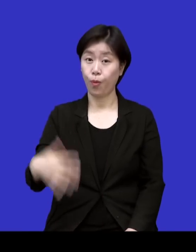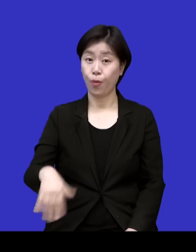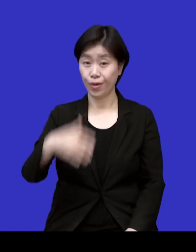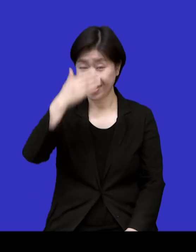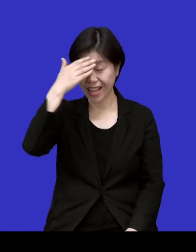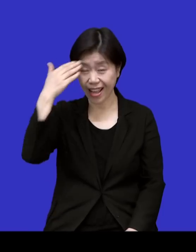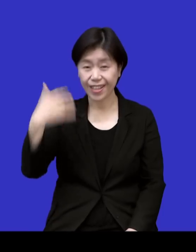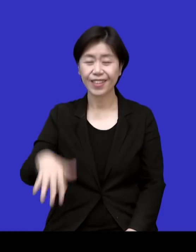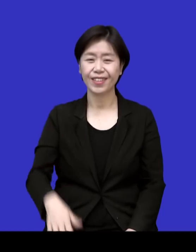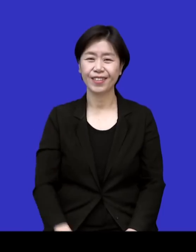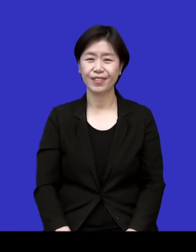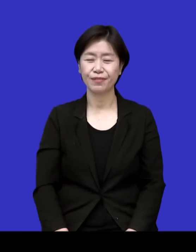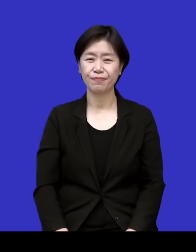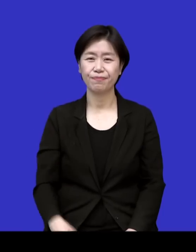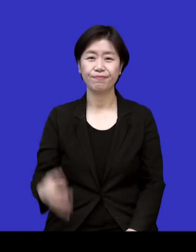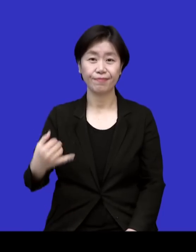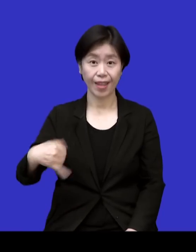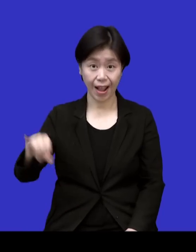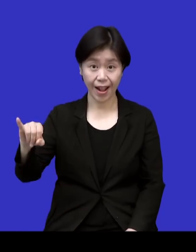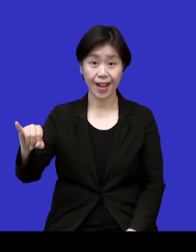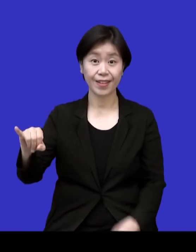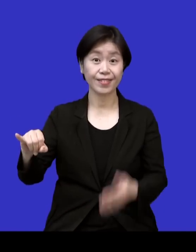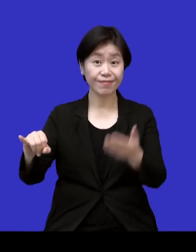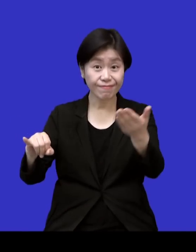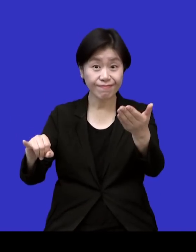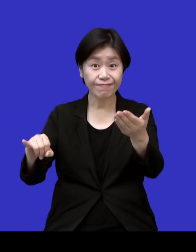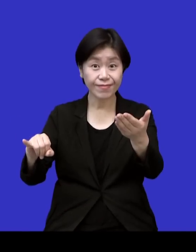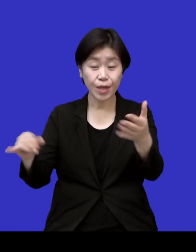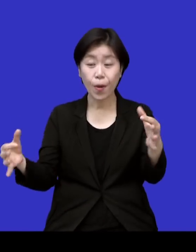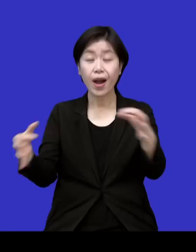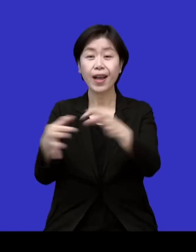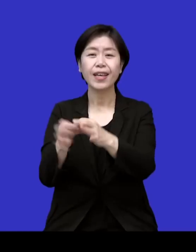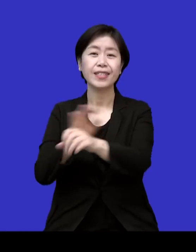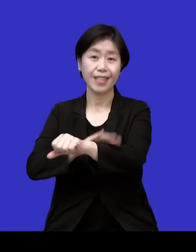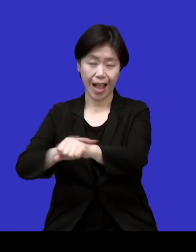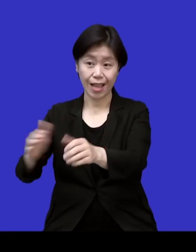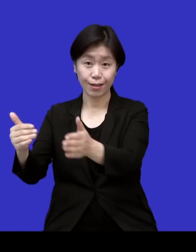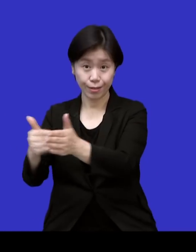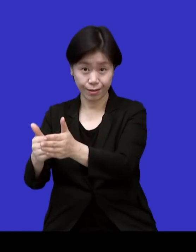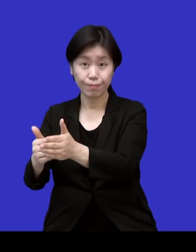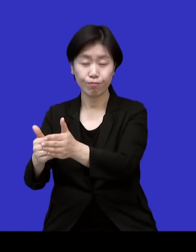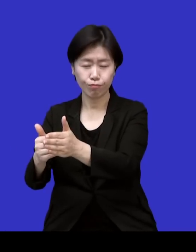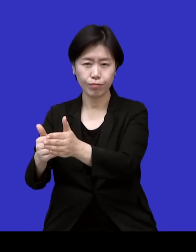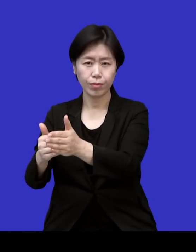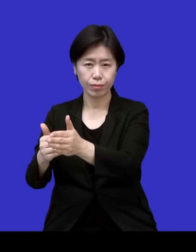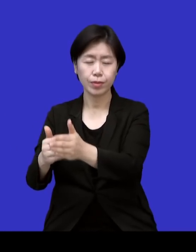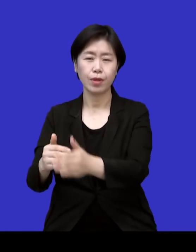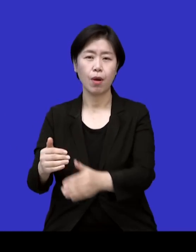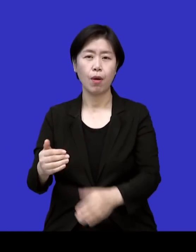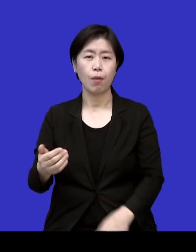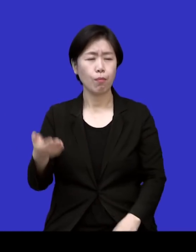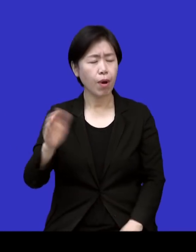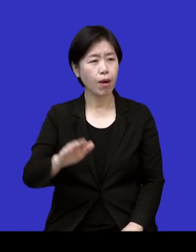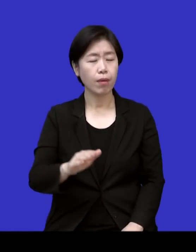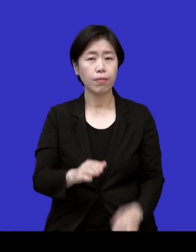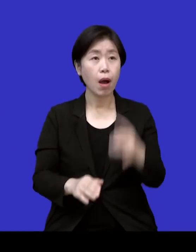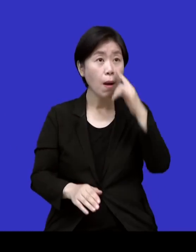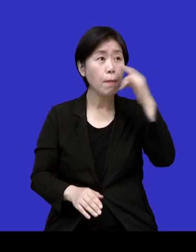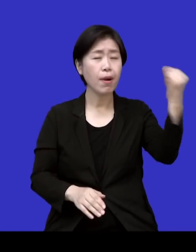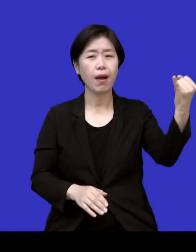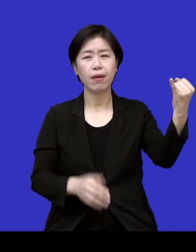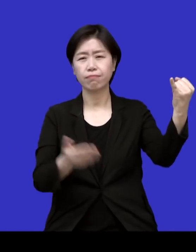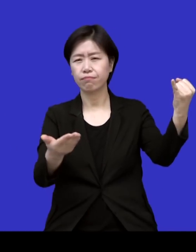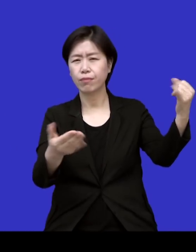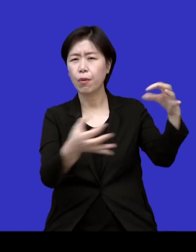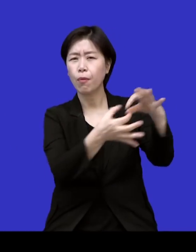네. 그럼 이제 딸과는 좀 회복이 됐는데 네. 그 어머니와의 관계는 어땠을까? 어머니는 좀 훗날 시간이 지나서라도